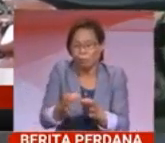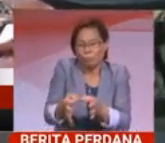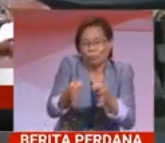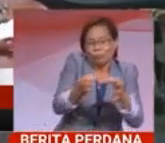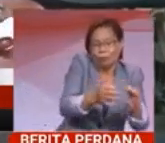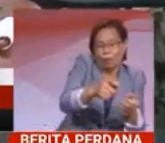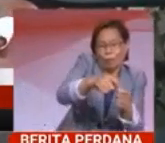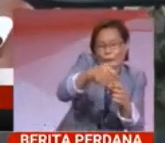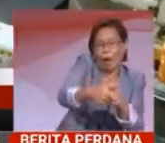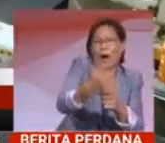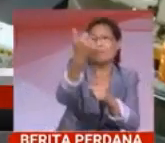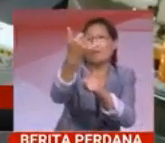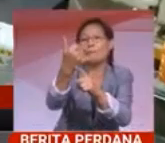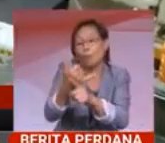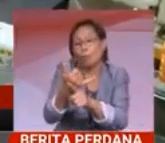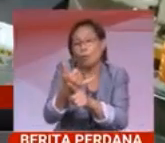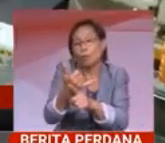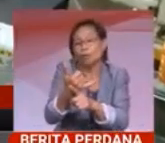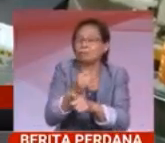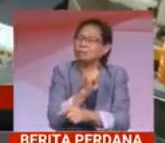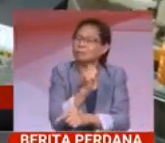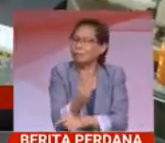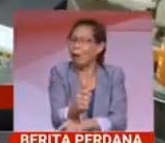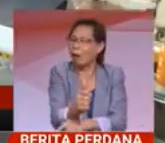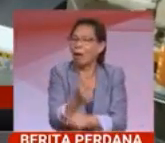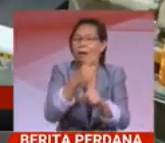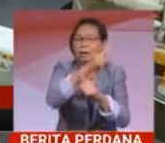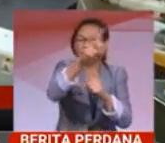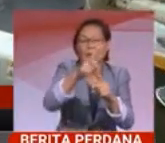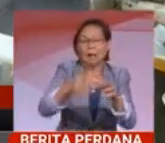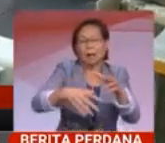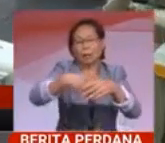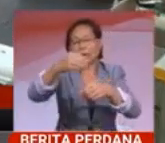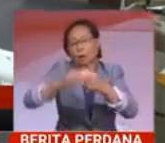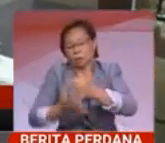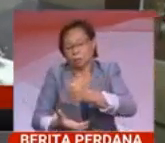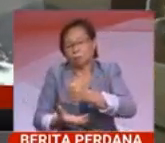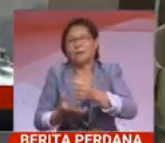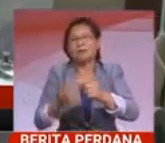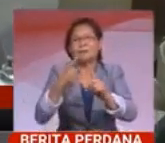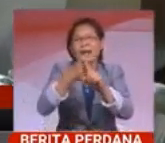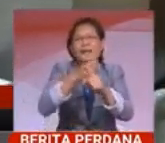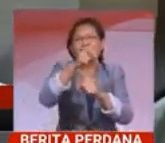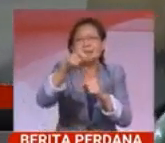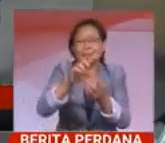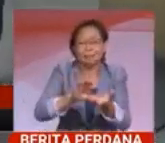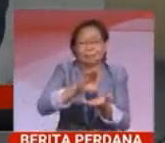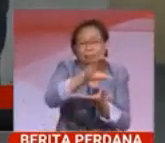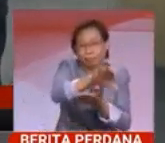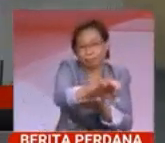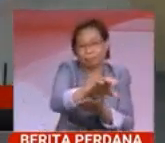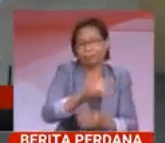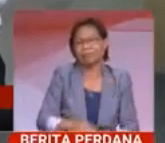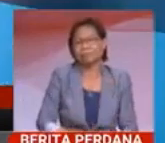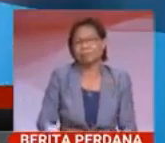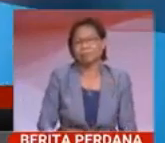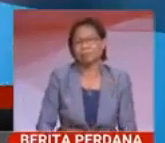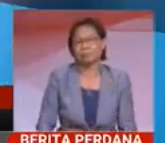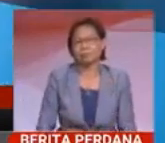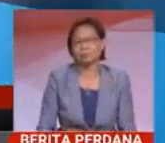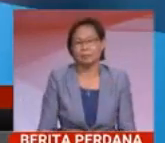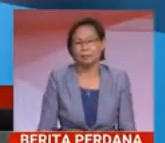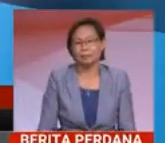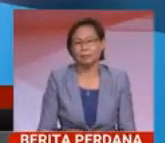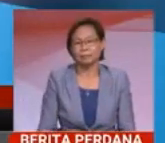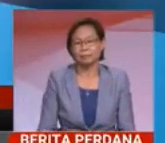pembayaran setelah 6 bulan secara automatik dari tari pengeluaran dana hai beb